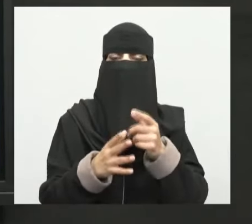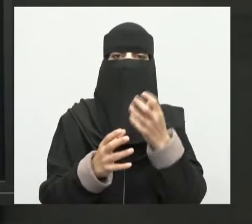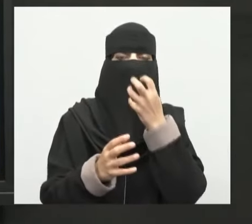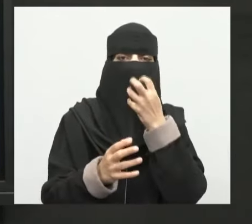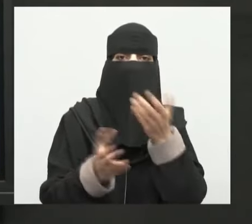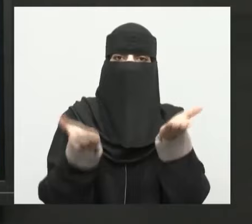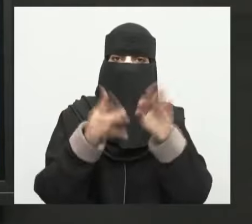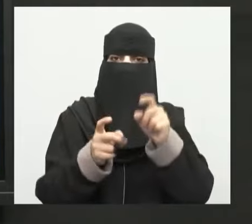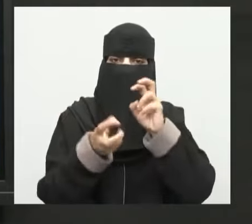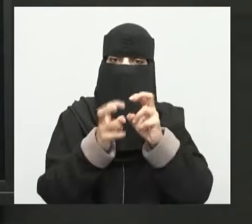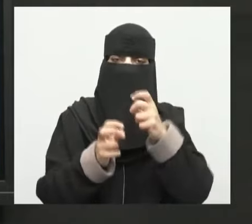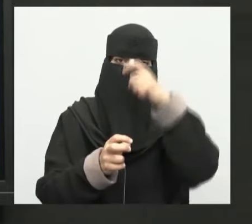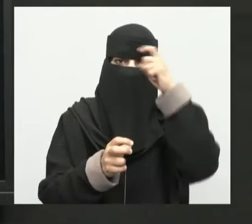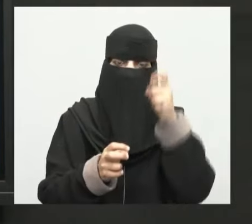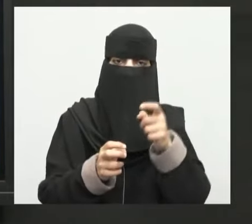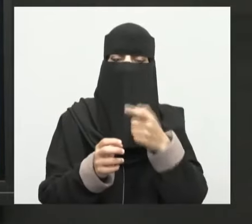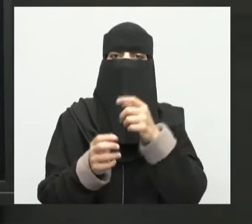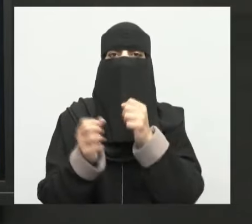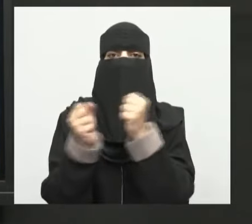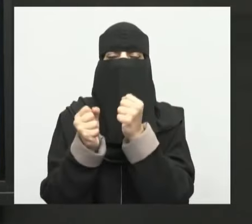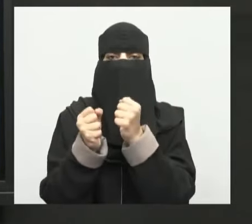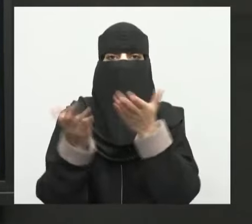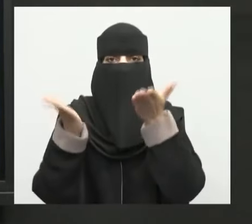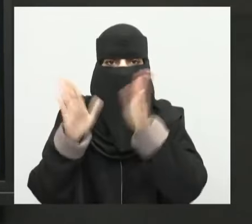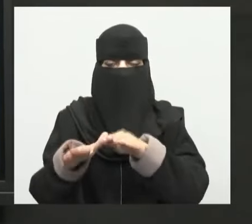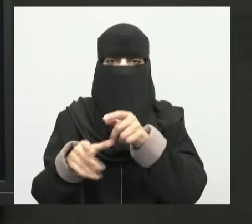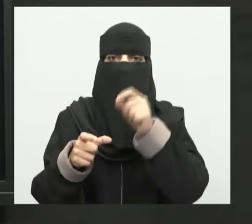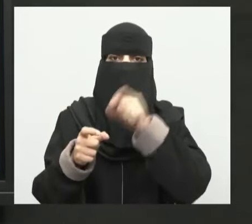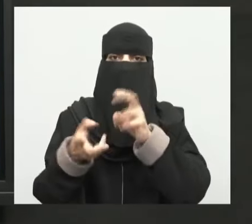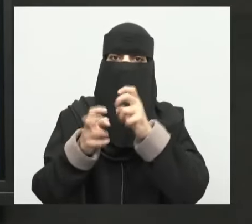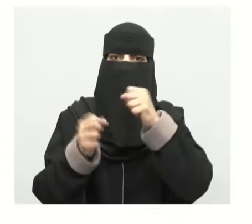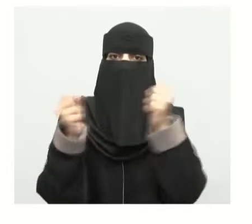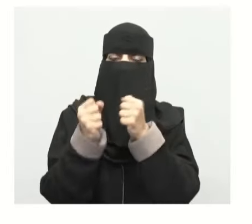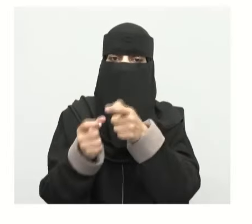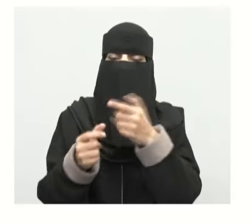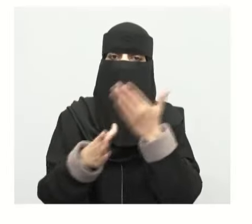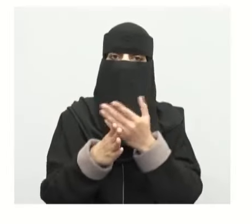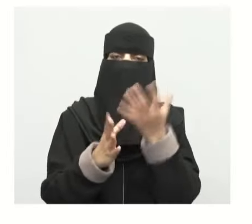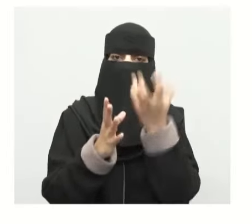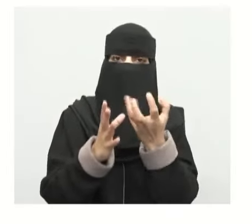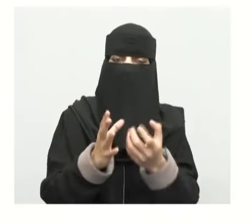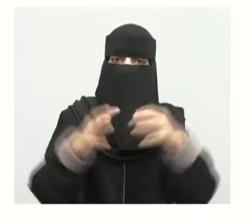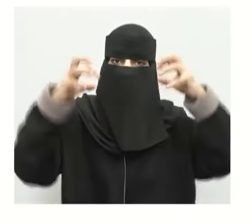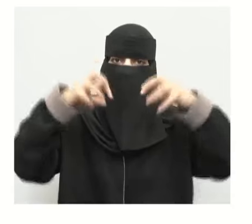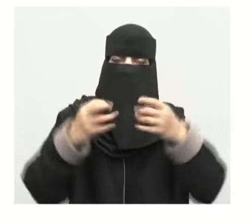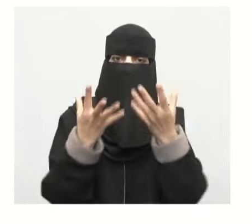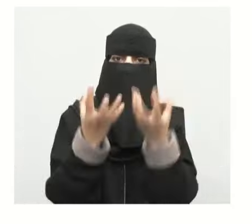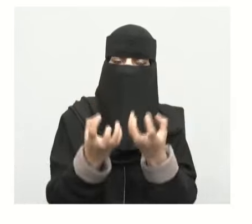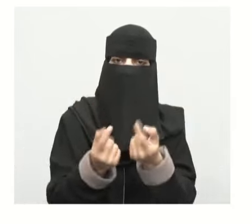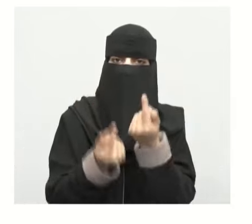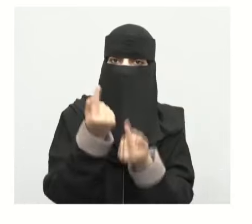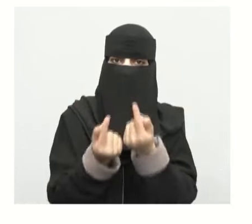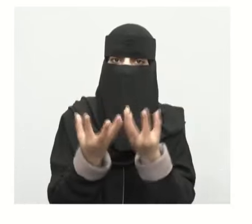الحراره وشديد البروده واحد قله الامطار وقله المحصولات